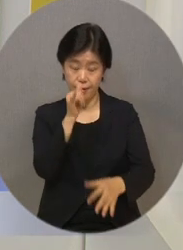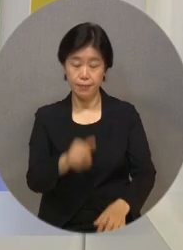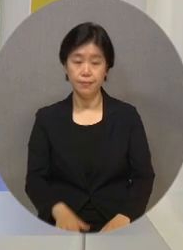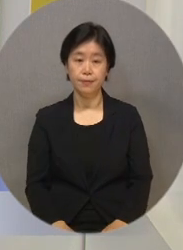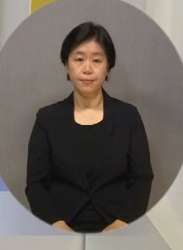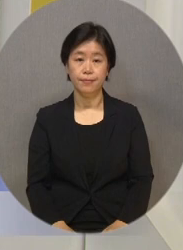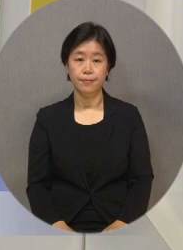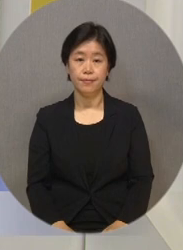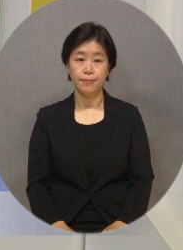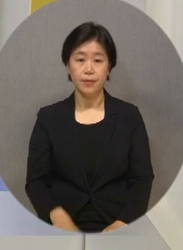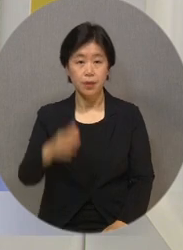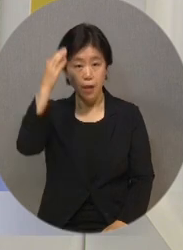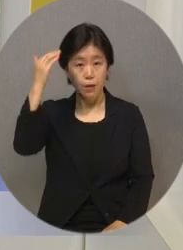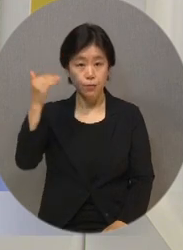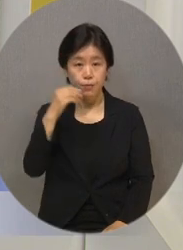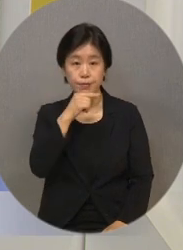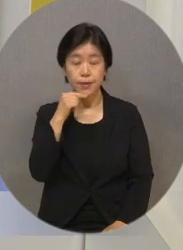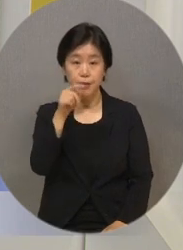소식입니다 대한적십자사가